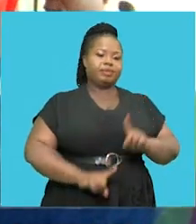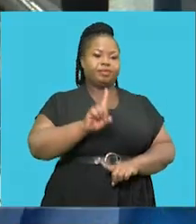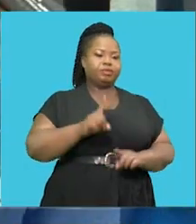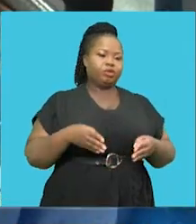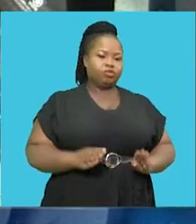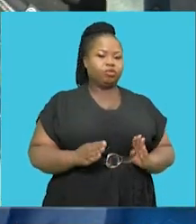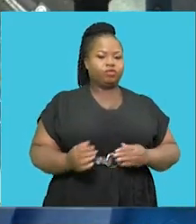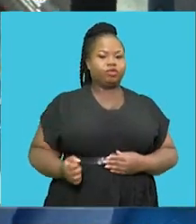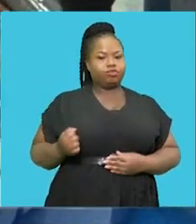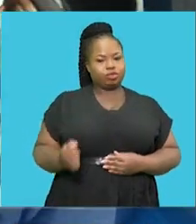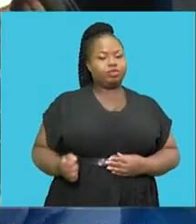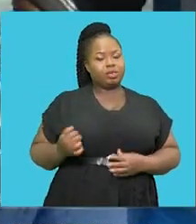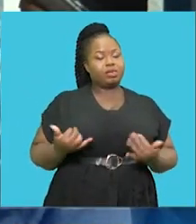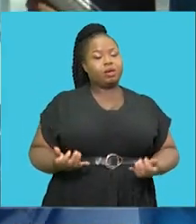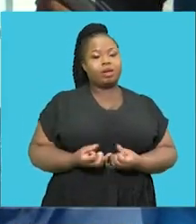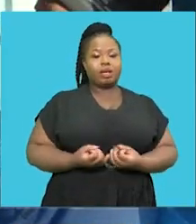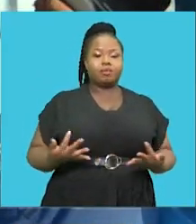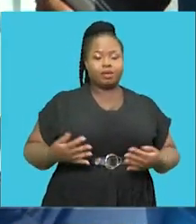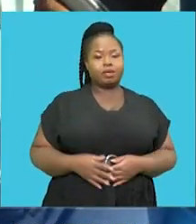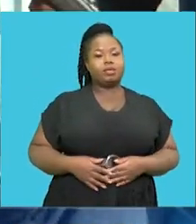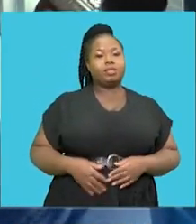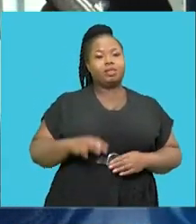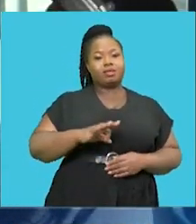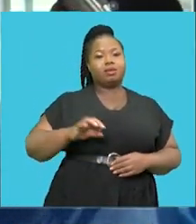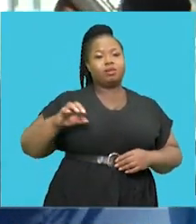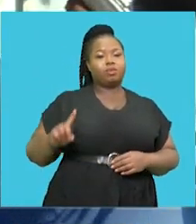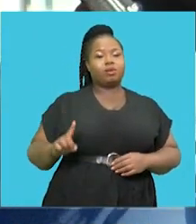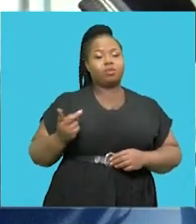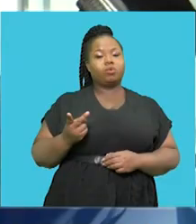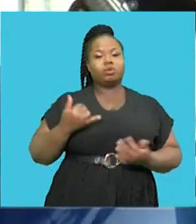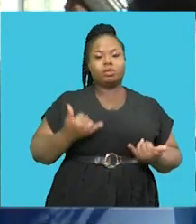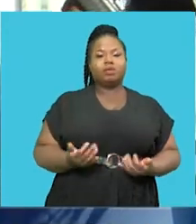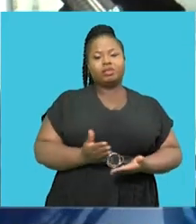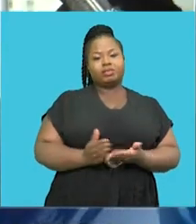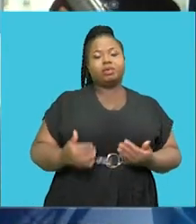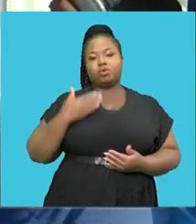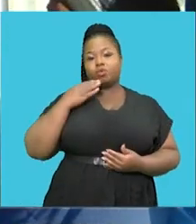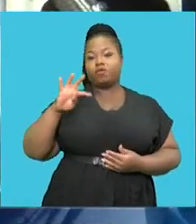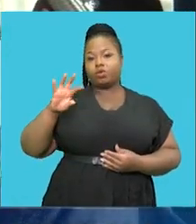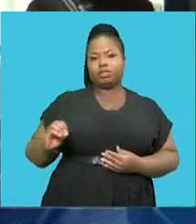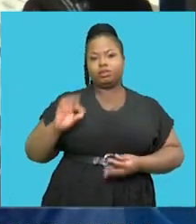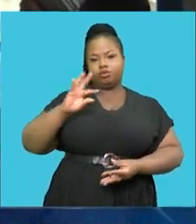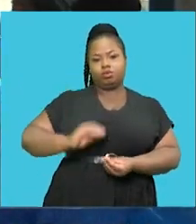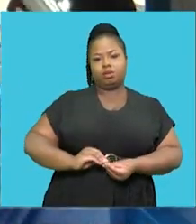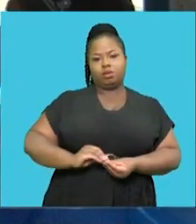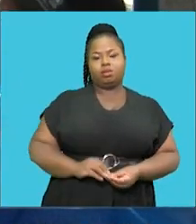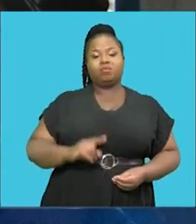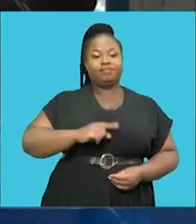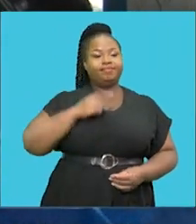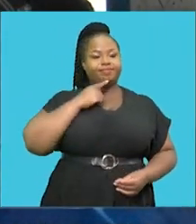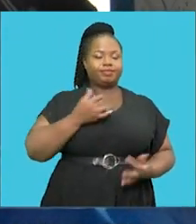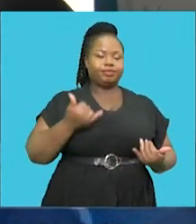imizila kaloliwe engama-31 kuleyo engama-40. Isithi yenza